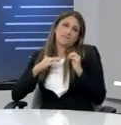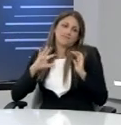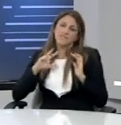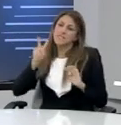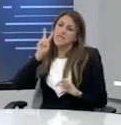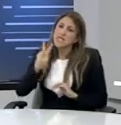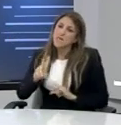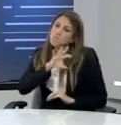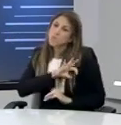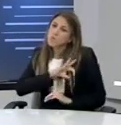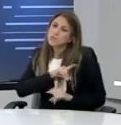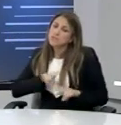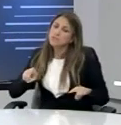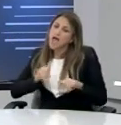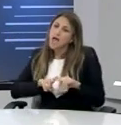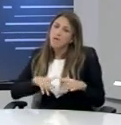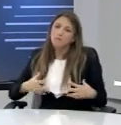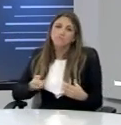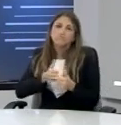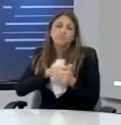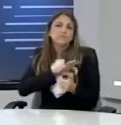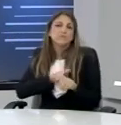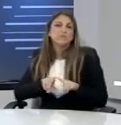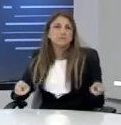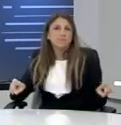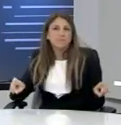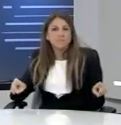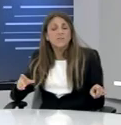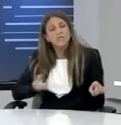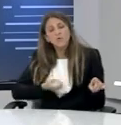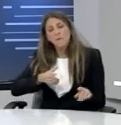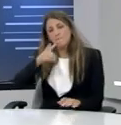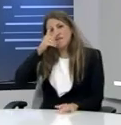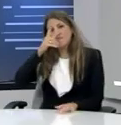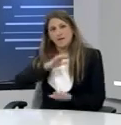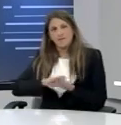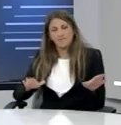στην διάσωση της χώρας και στο μακεδονικό, και γι' αυτό είμαστε περήφανοι.